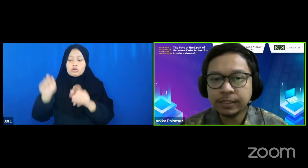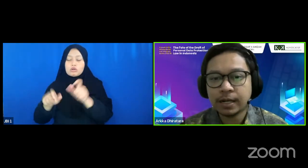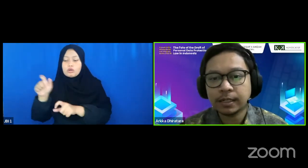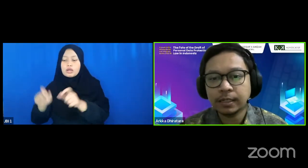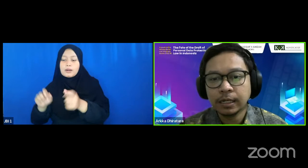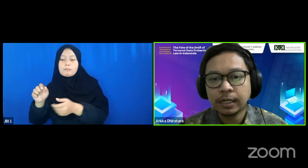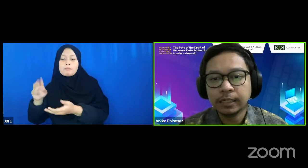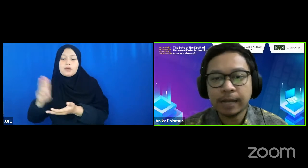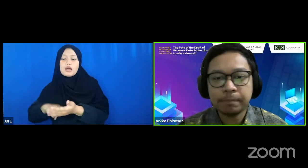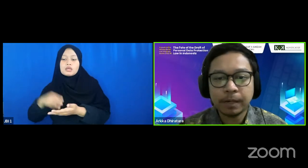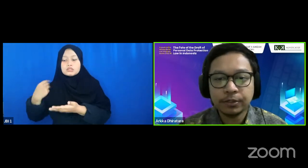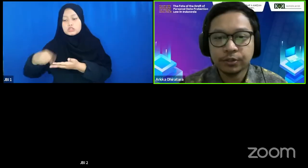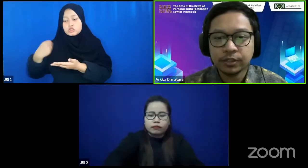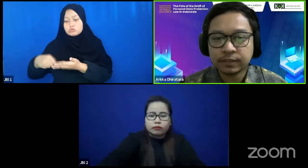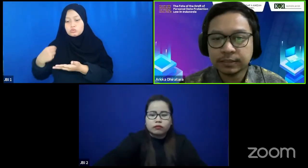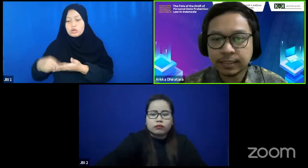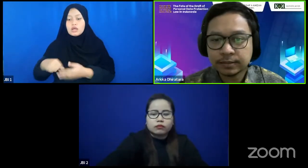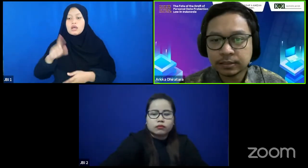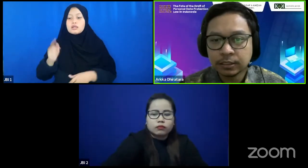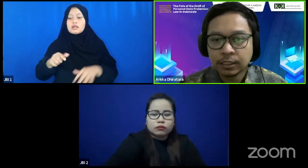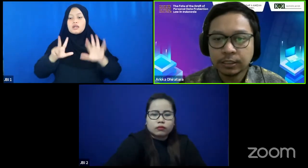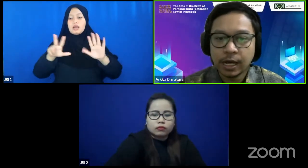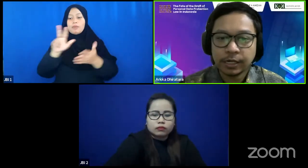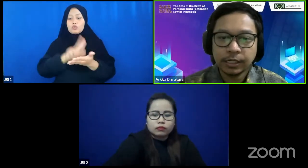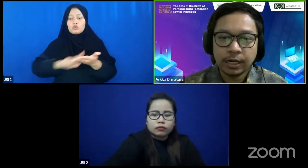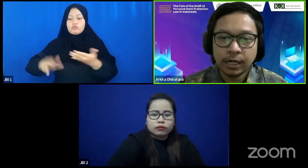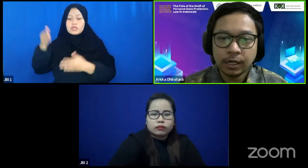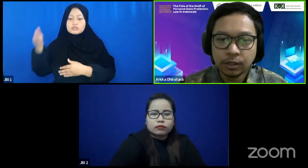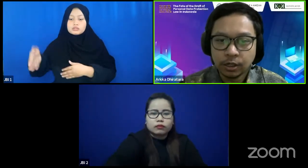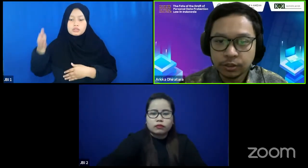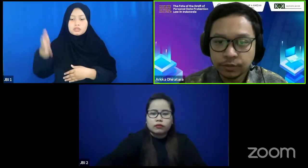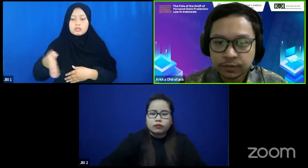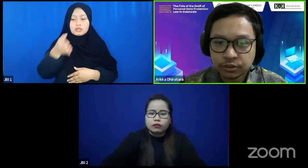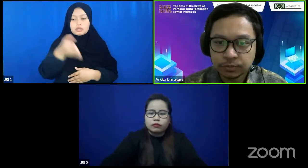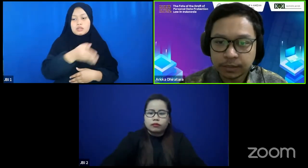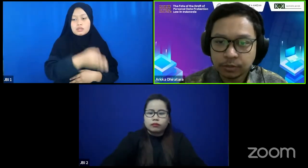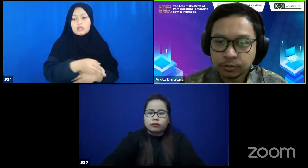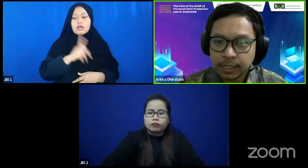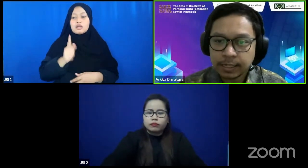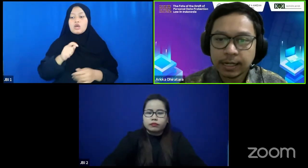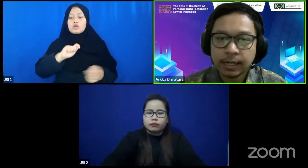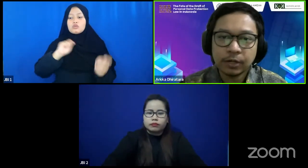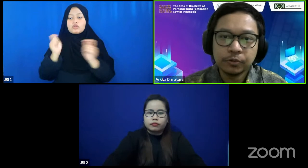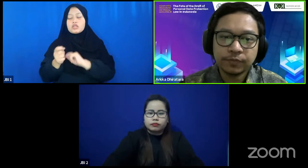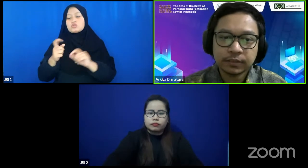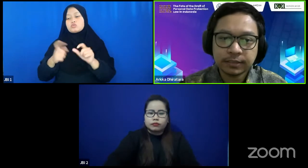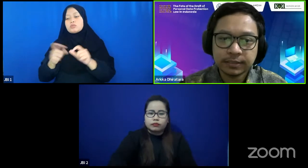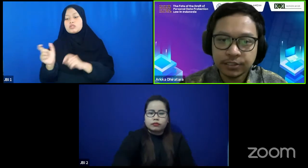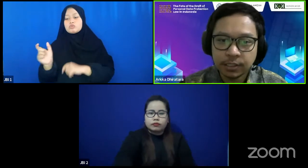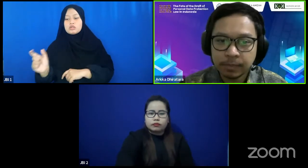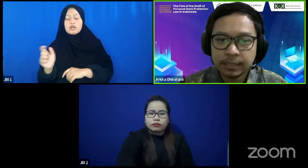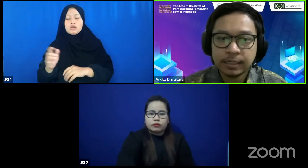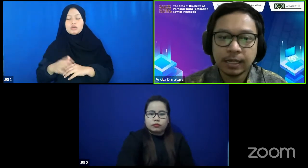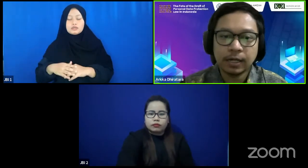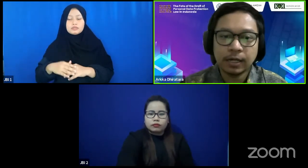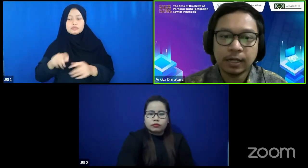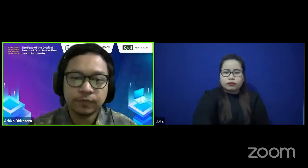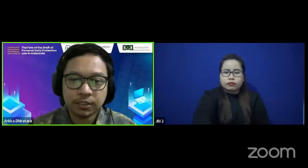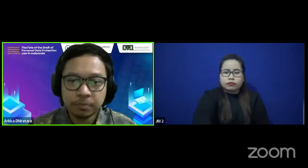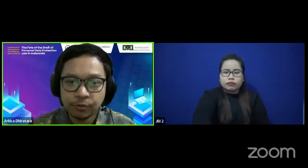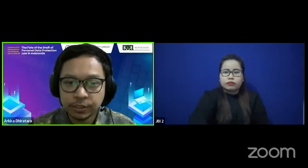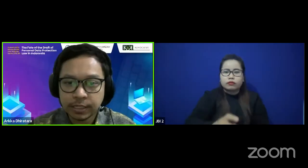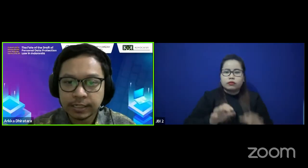lebih dari delapan di Universitas dari ada Universitas Sumatera Utara Universitas Gadjah Mada